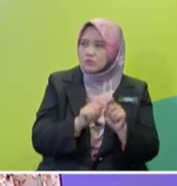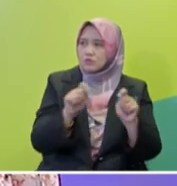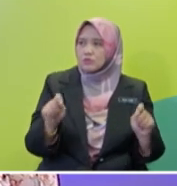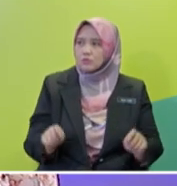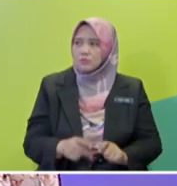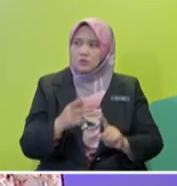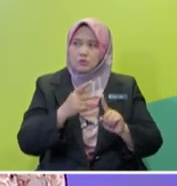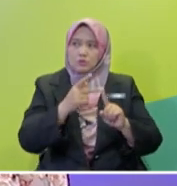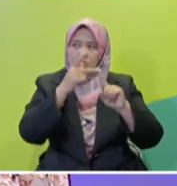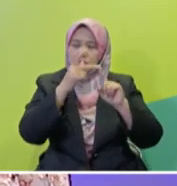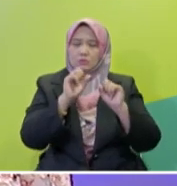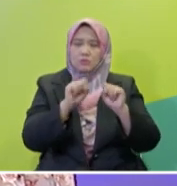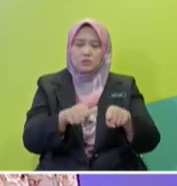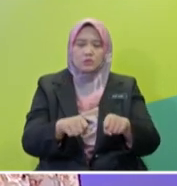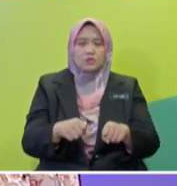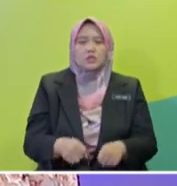simpanse